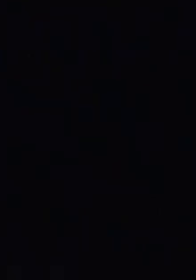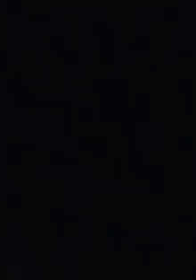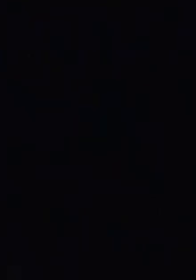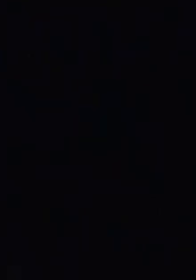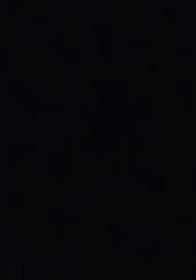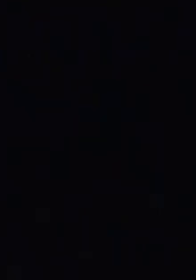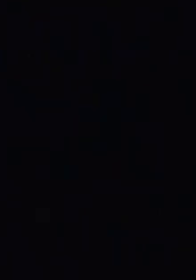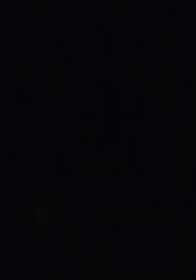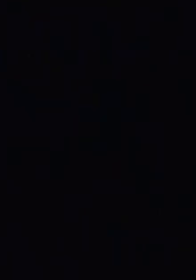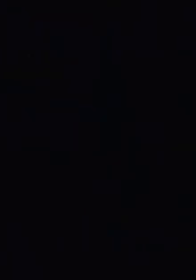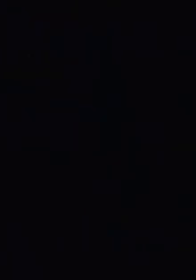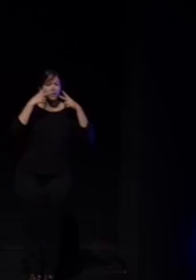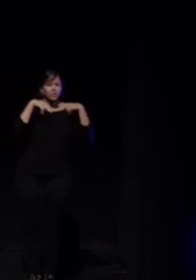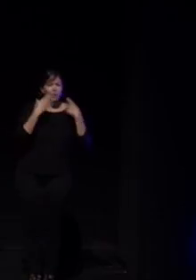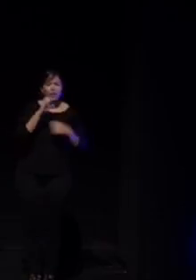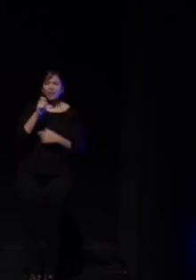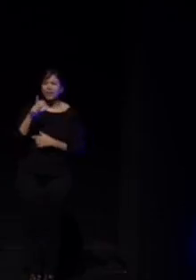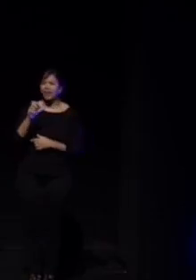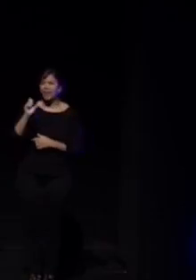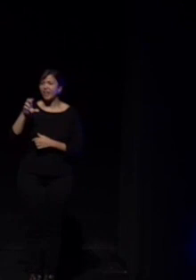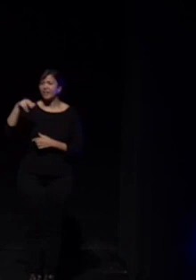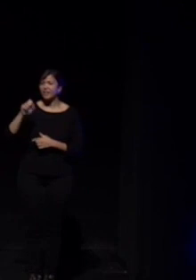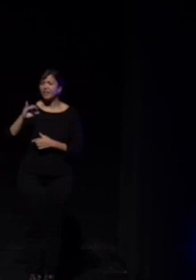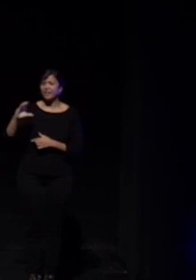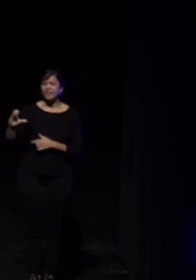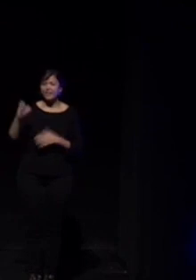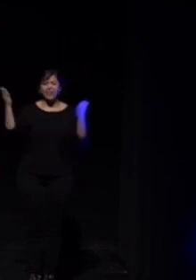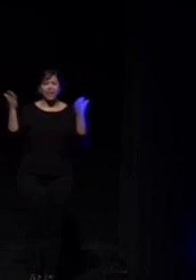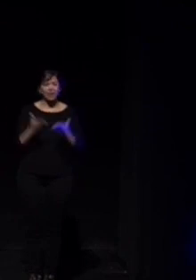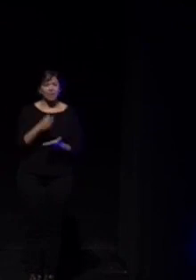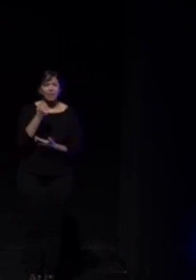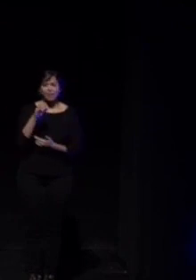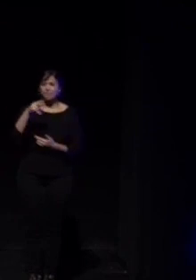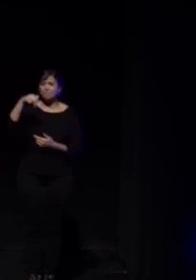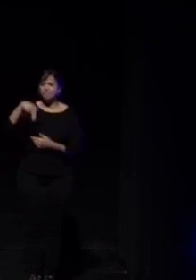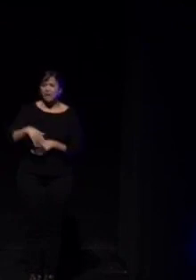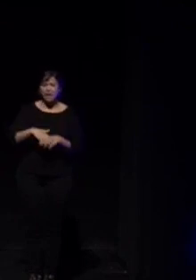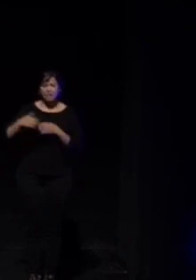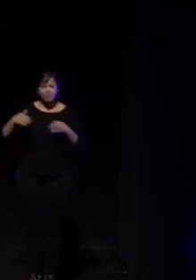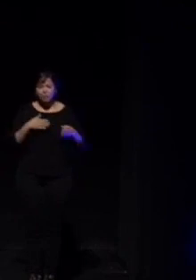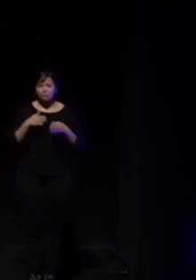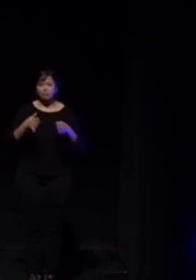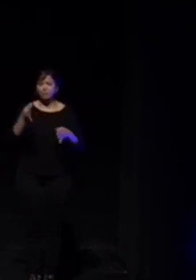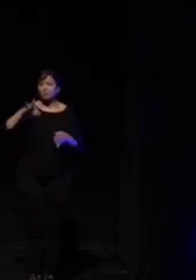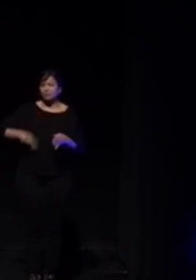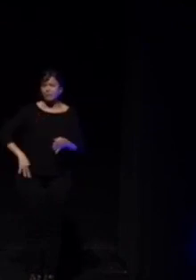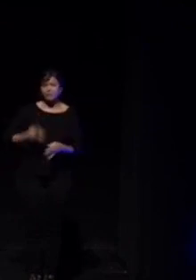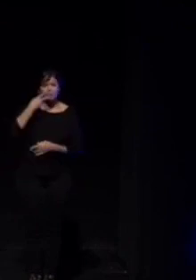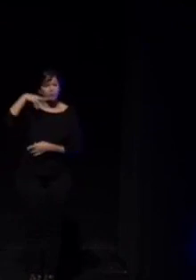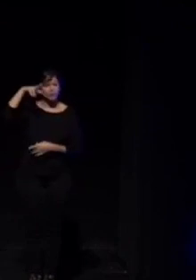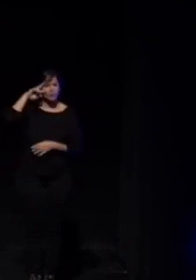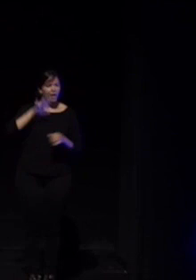Monteis, del restaurant Cal Enric a la Vall de Bianya, amb una estrella Michelin per la seva trajectòria i experiència professional en l'àmbit